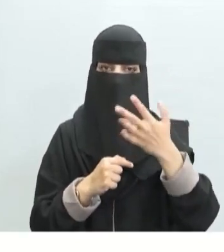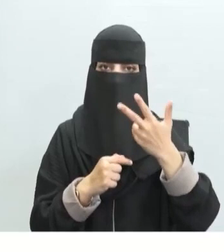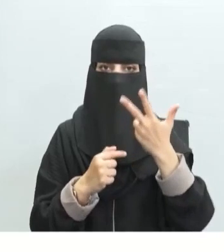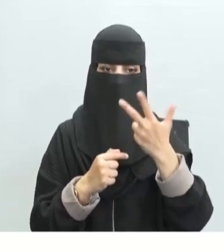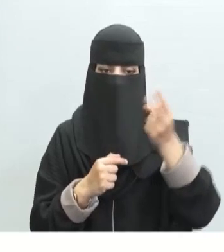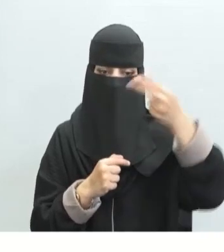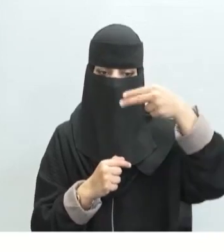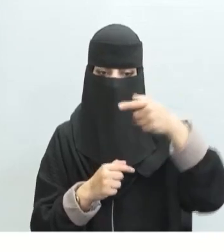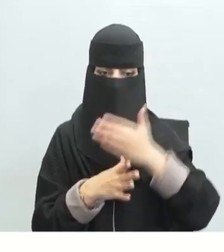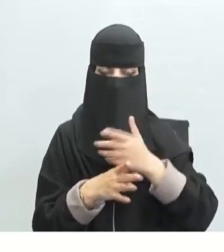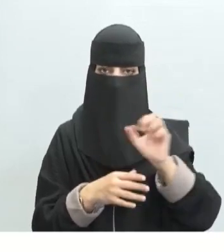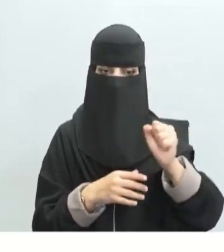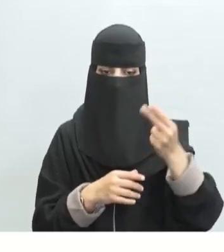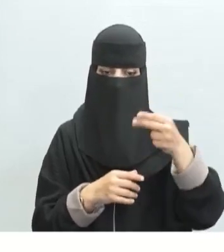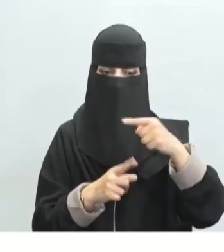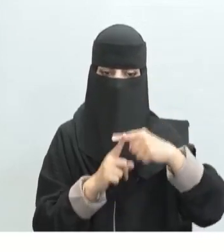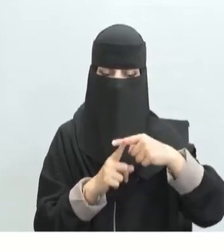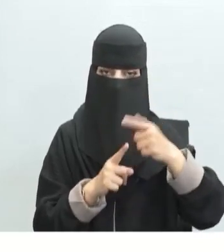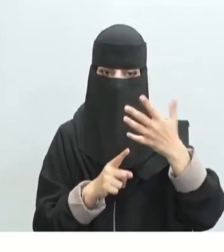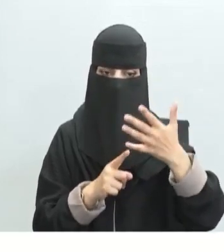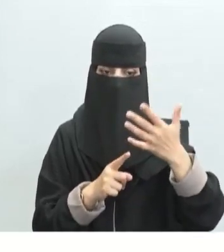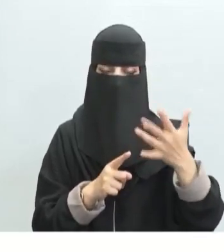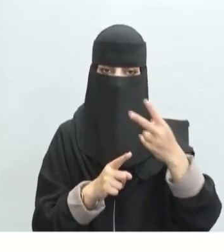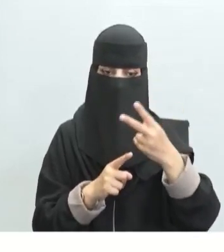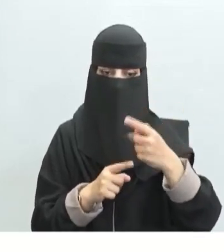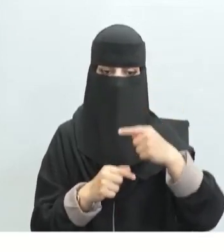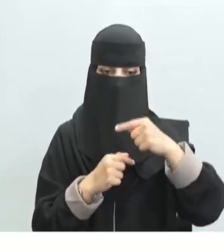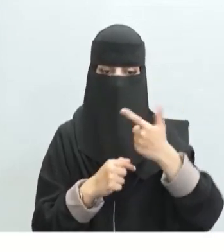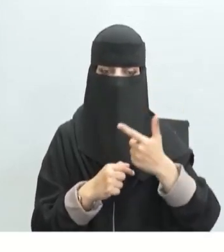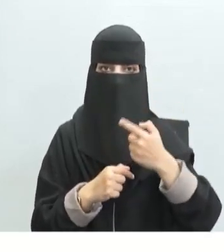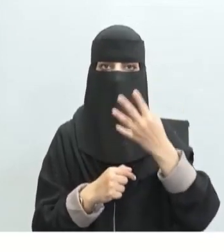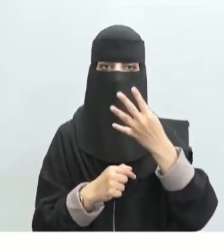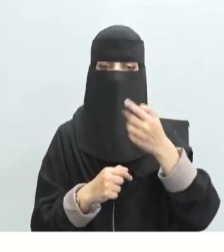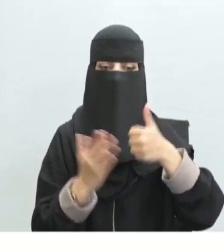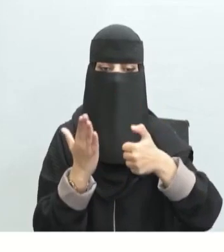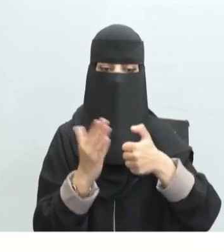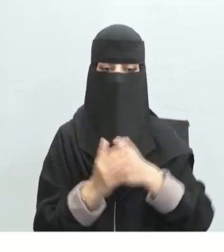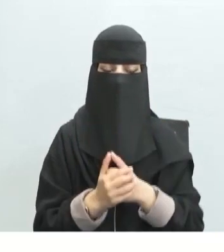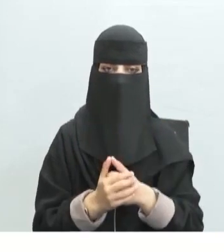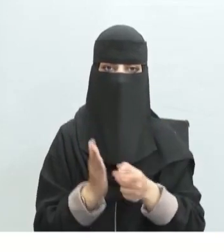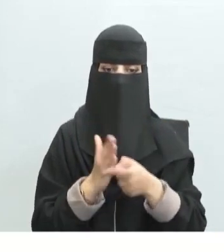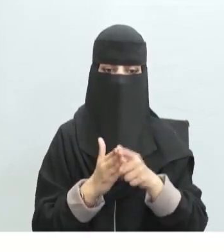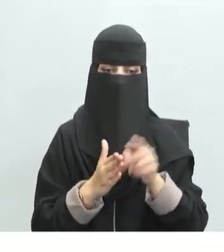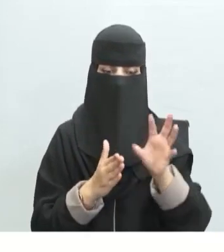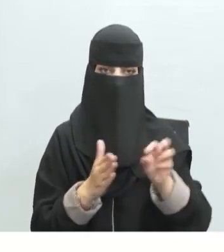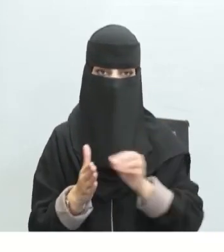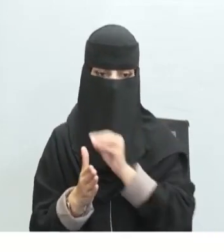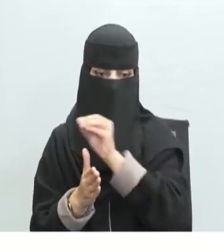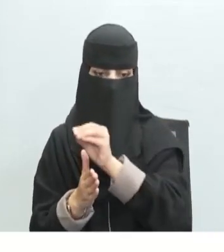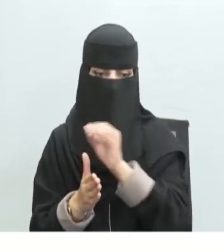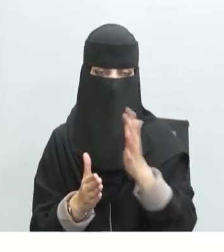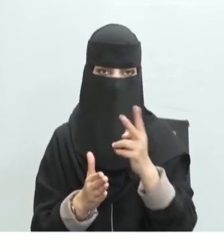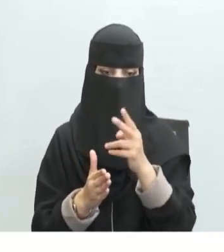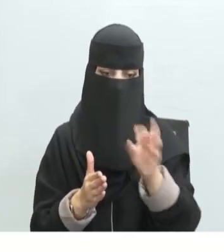وبالتالي اي تربيع + 25 يساوي 64 ننقل ال 25 للطرف